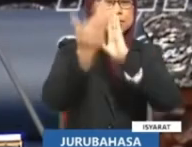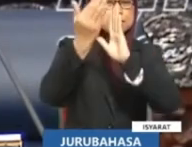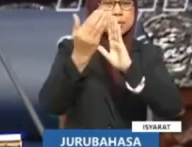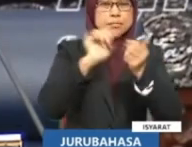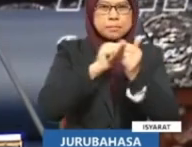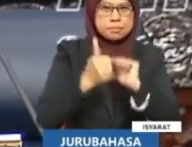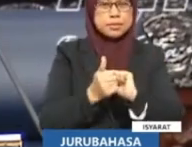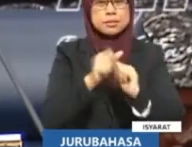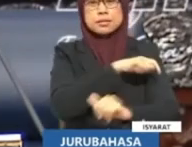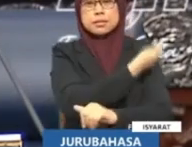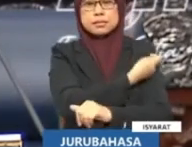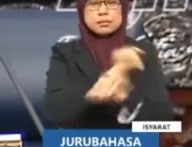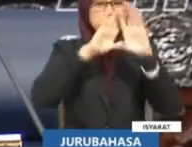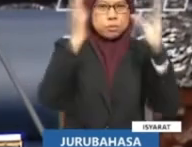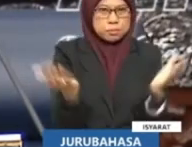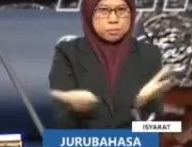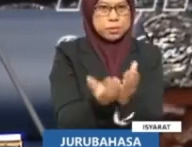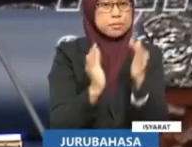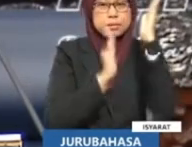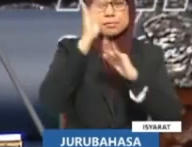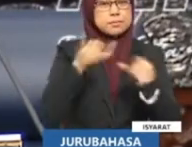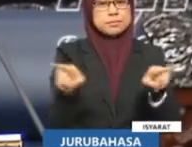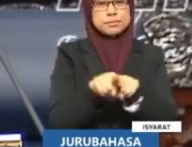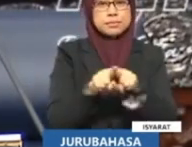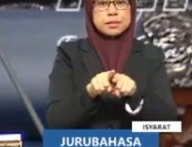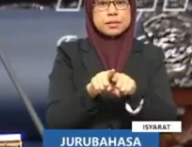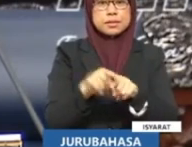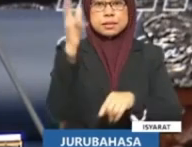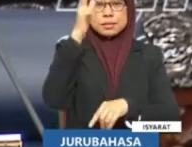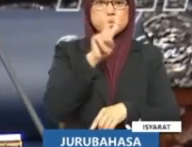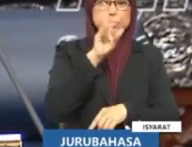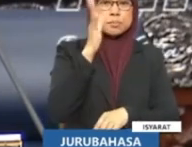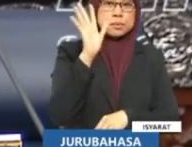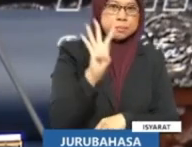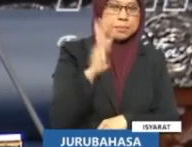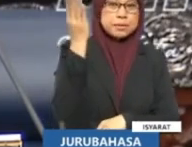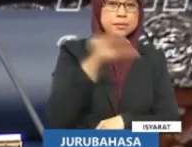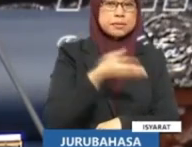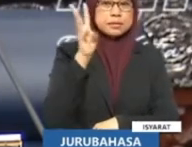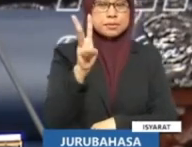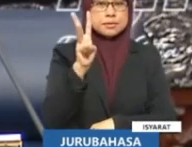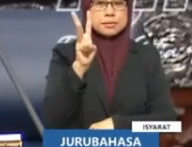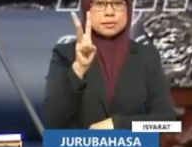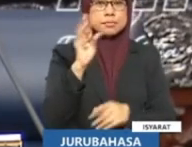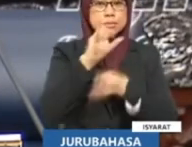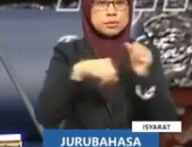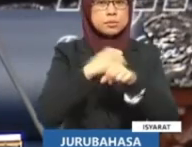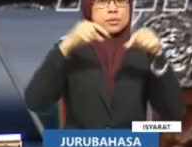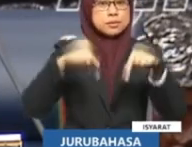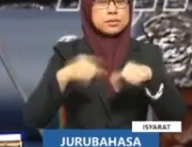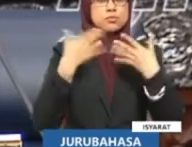Global juga terlibat dalam negara kita kerajaan kita pada 24 hari bulan Jun Tahun 2022 telah